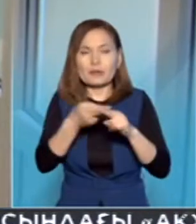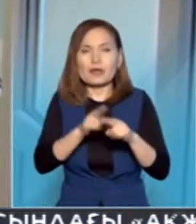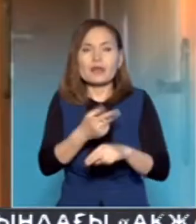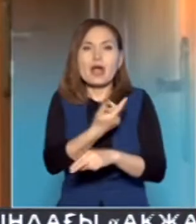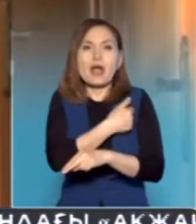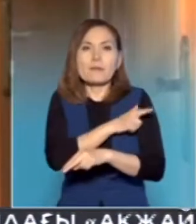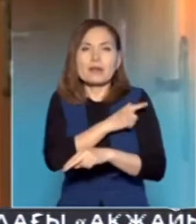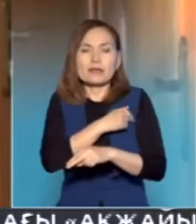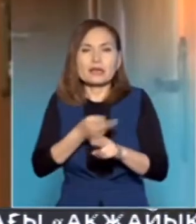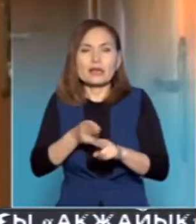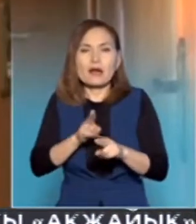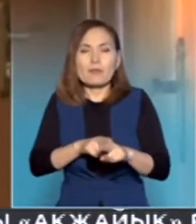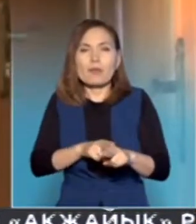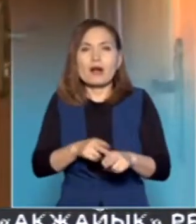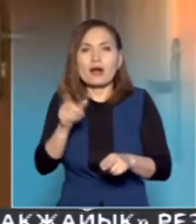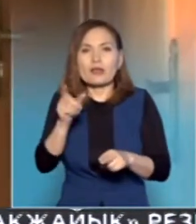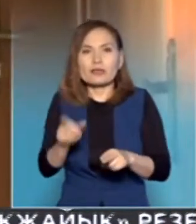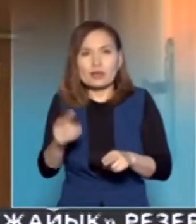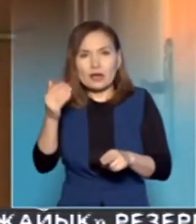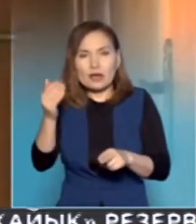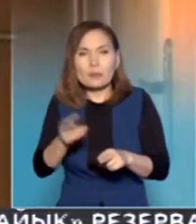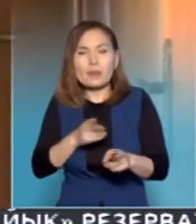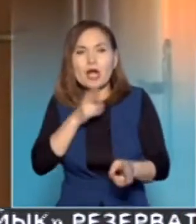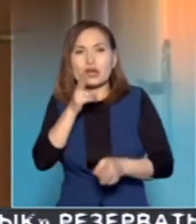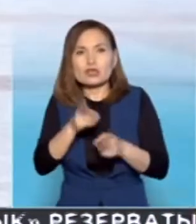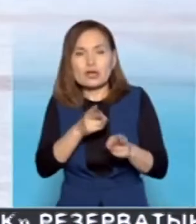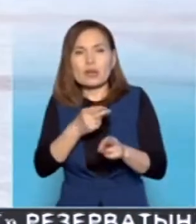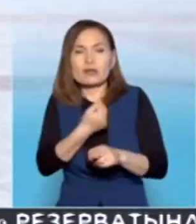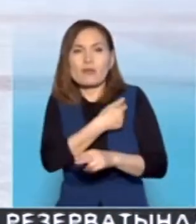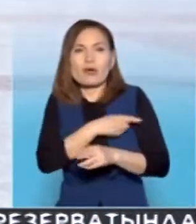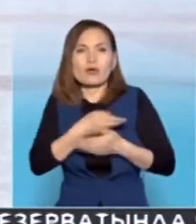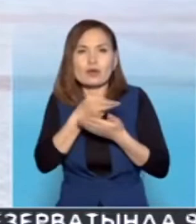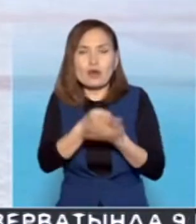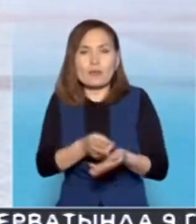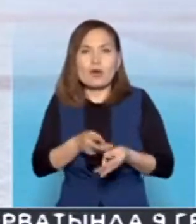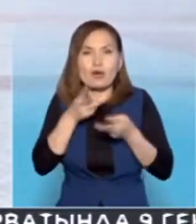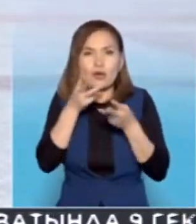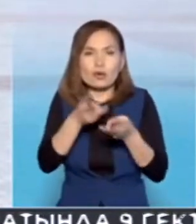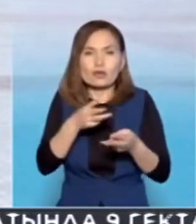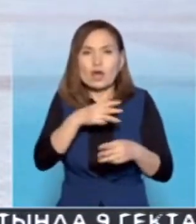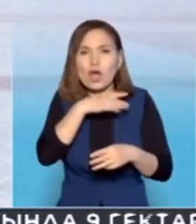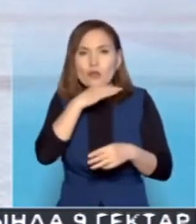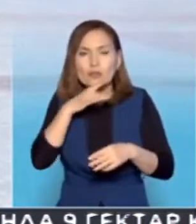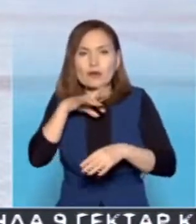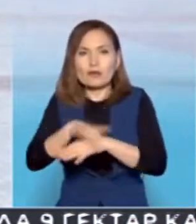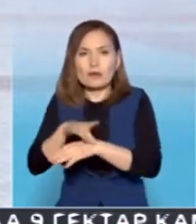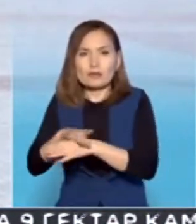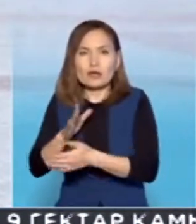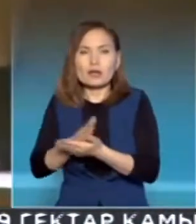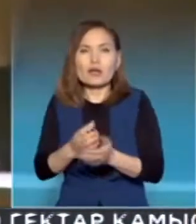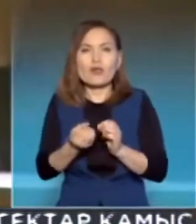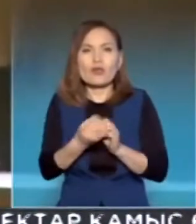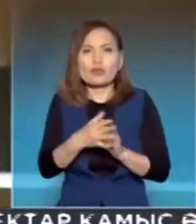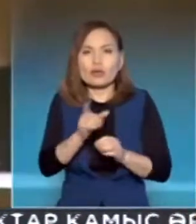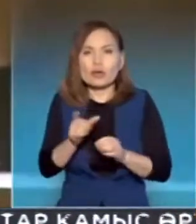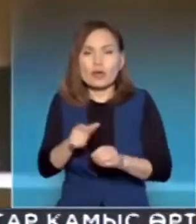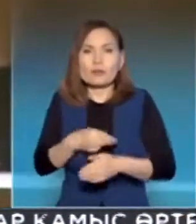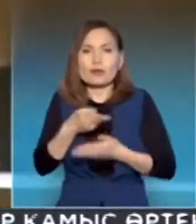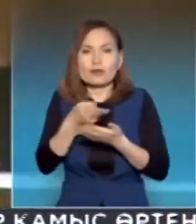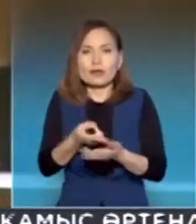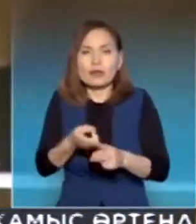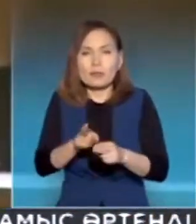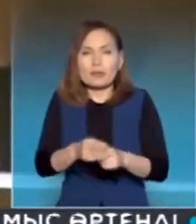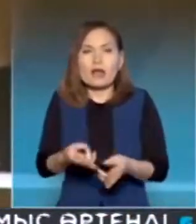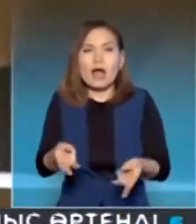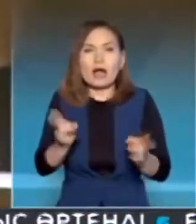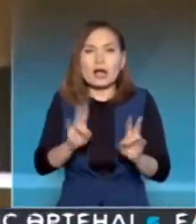жүгінгендер өздерінің жүректері айнып құсқандарын айтқан. Олардың жағдайы жеңіл және орташа деп бағаланып отыр. 14 адам ауруханаға жатқызылған,